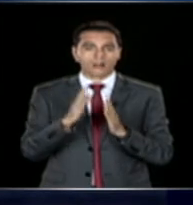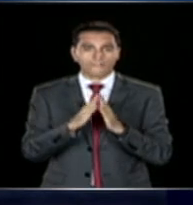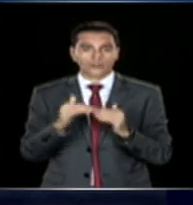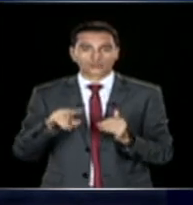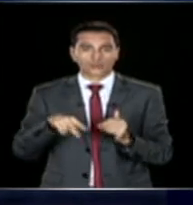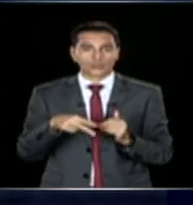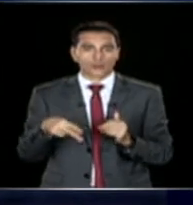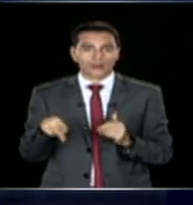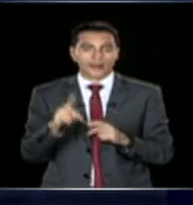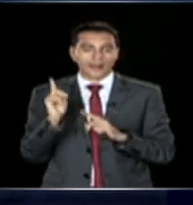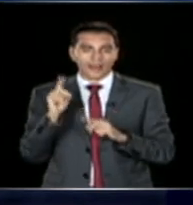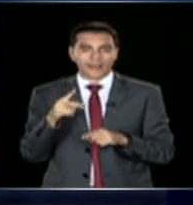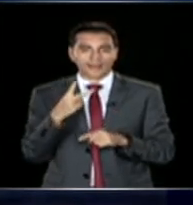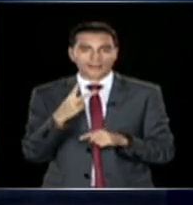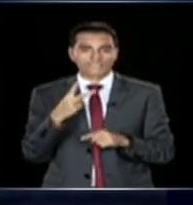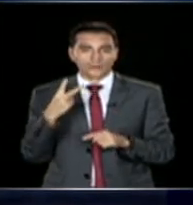عام